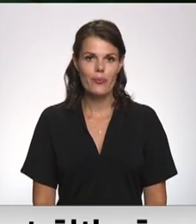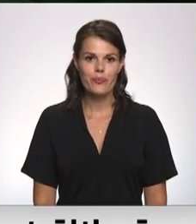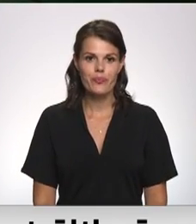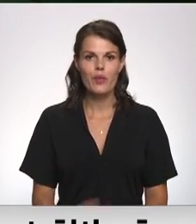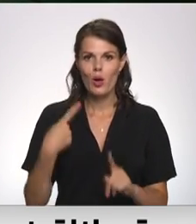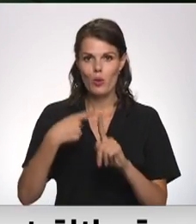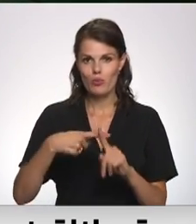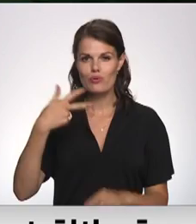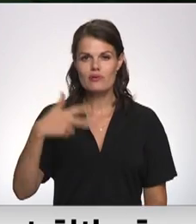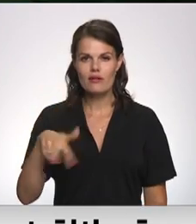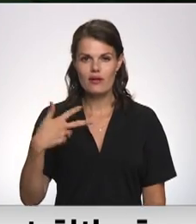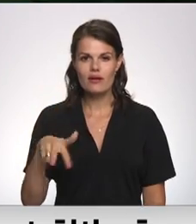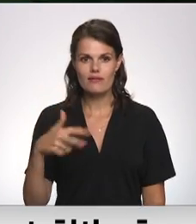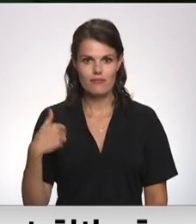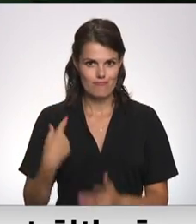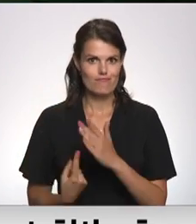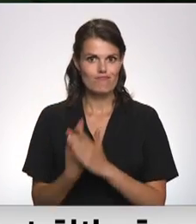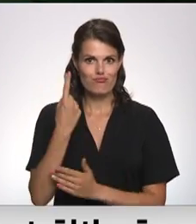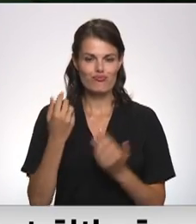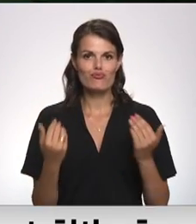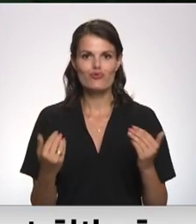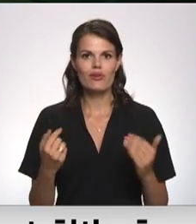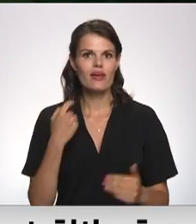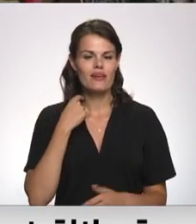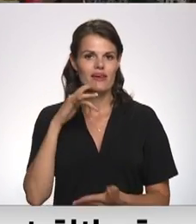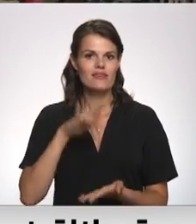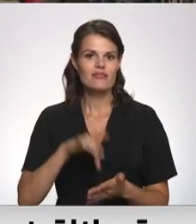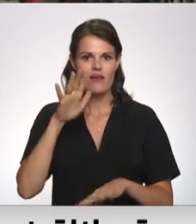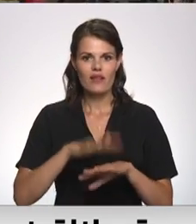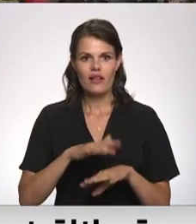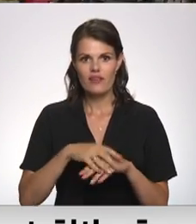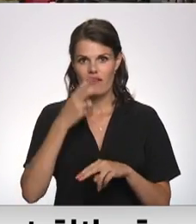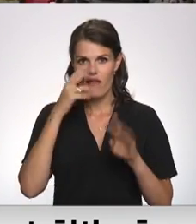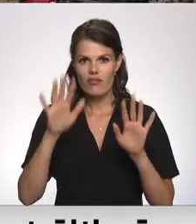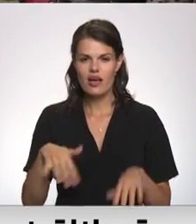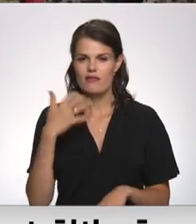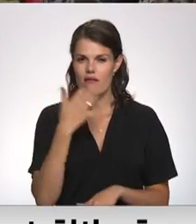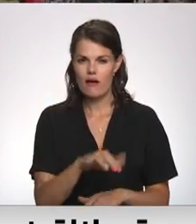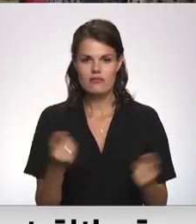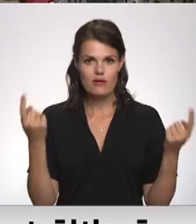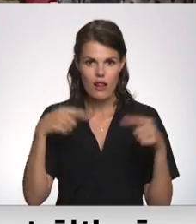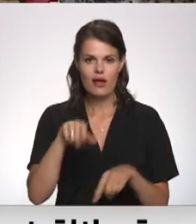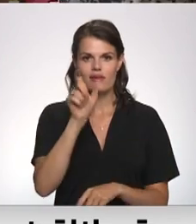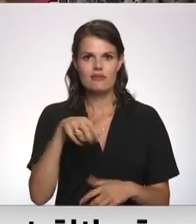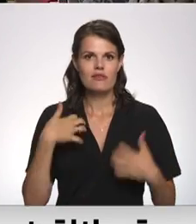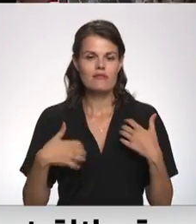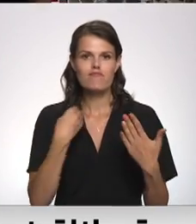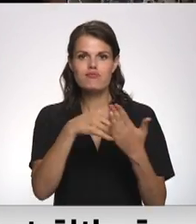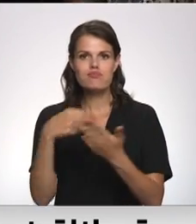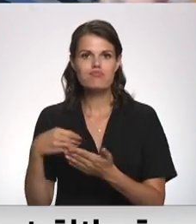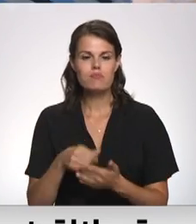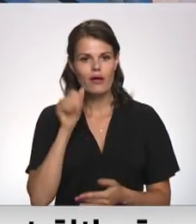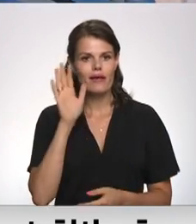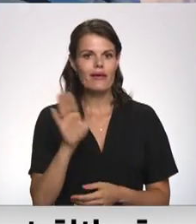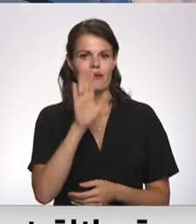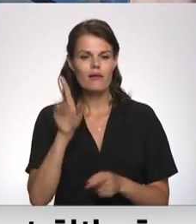Plus 30 grādi – šāda gaisa temperatūra šodien Rīgas centrāla tirgu. Neskatoties uz svelmi, iedzīvotāji steidz iegārāties ikdienas produktus, arī